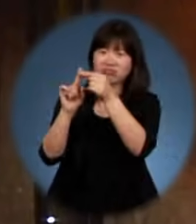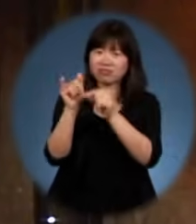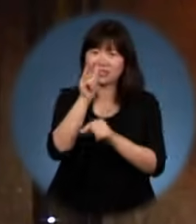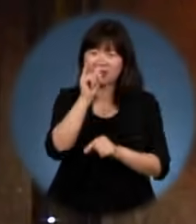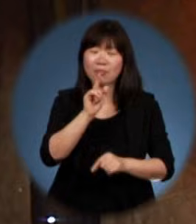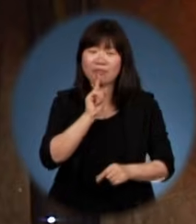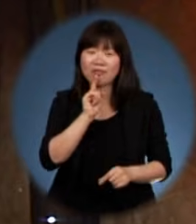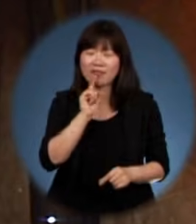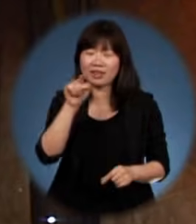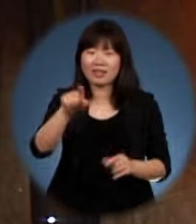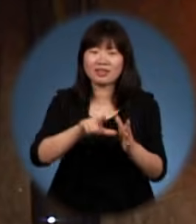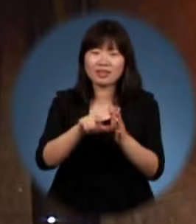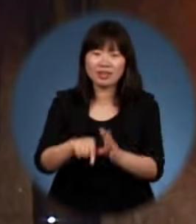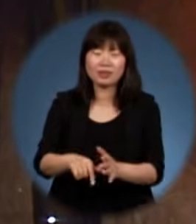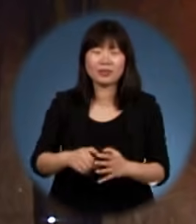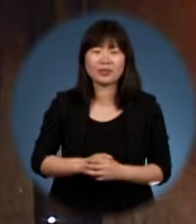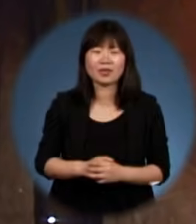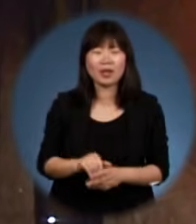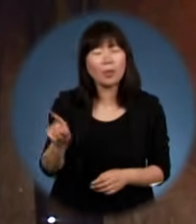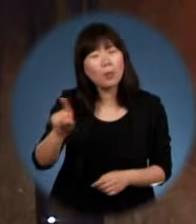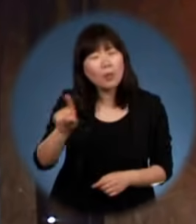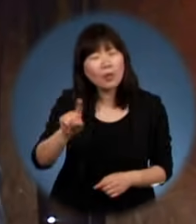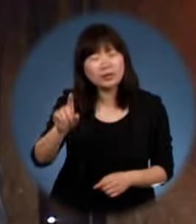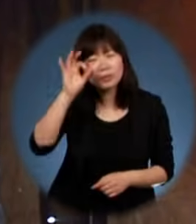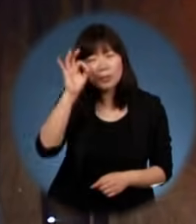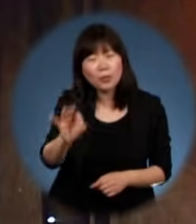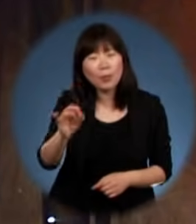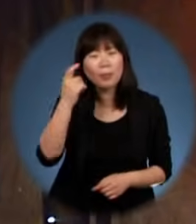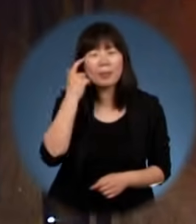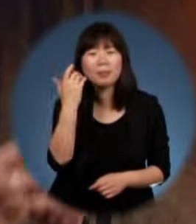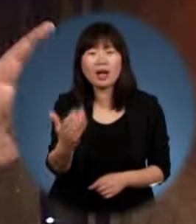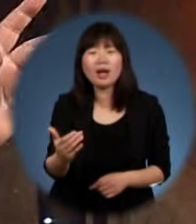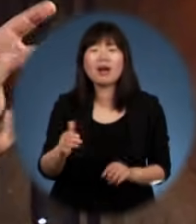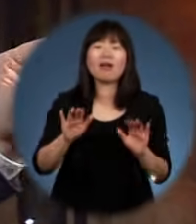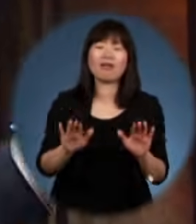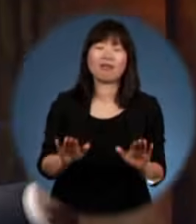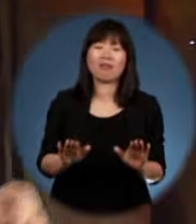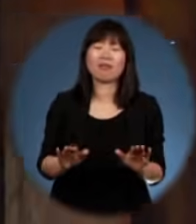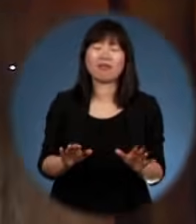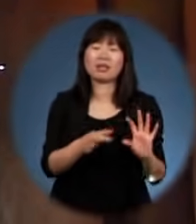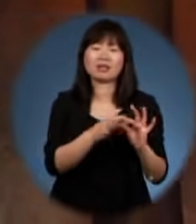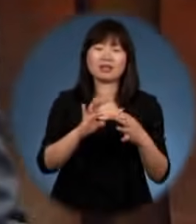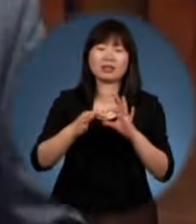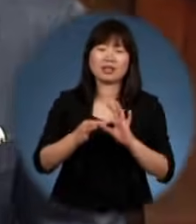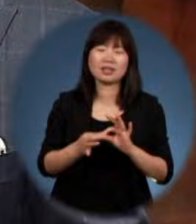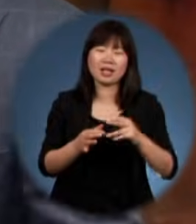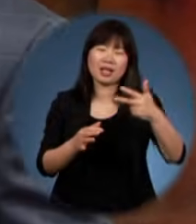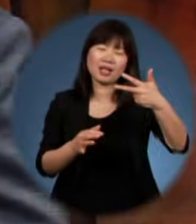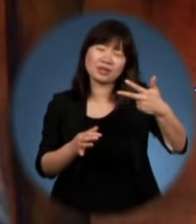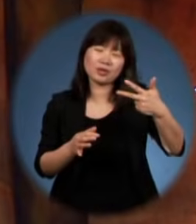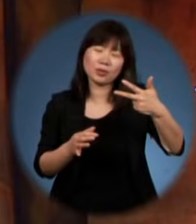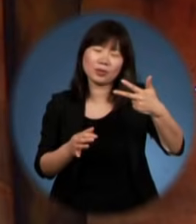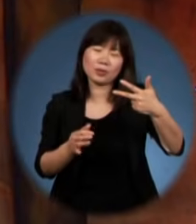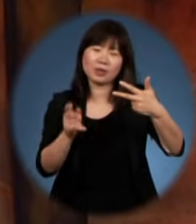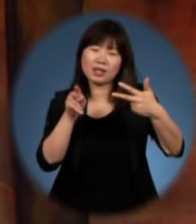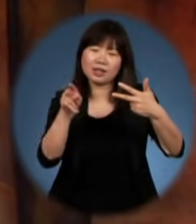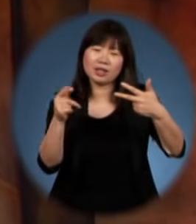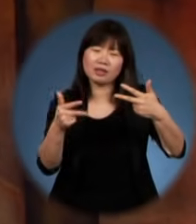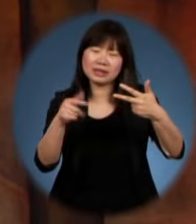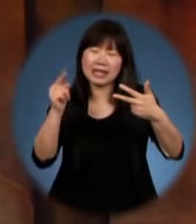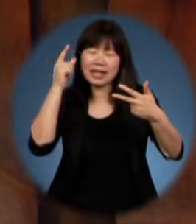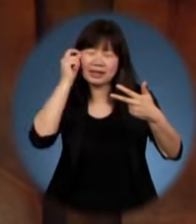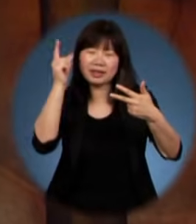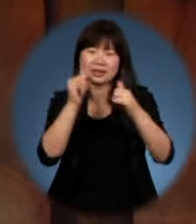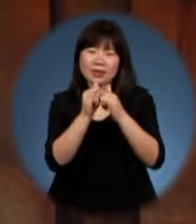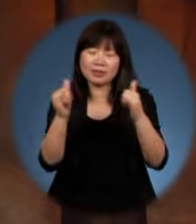그때 무엇을 보게 되는 야 바로 이 그리스 7 현자가 남긴 중요한